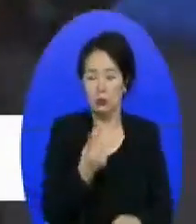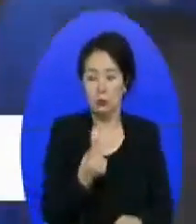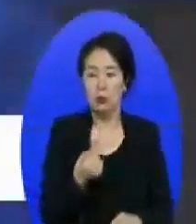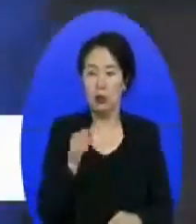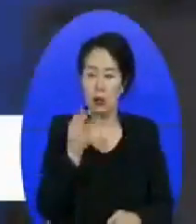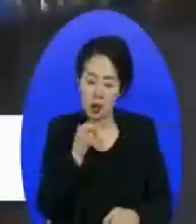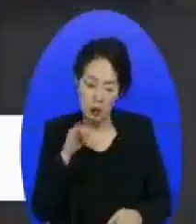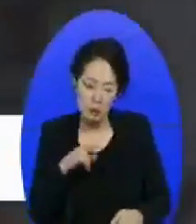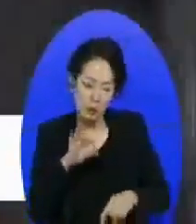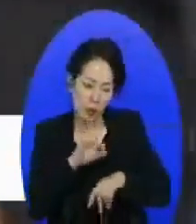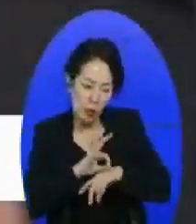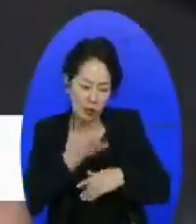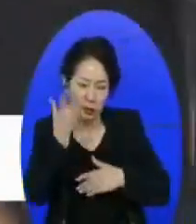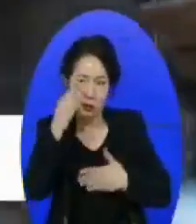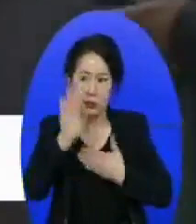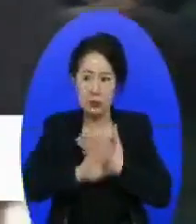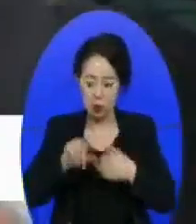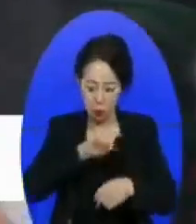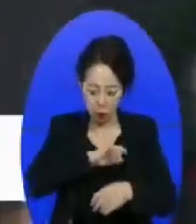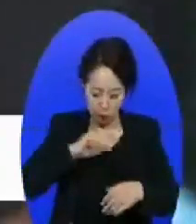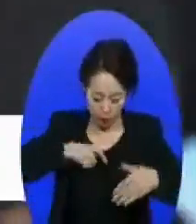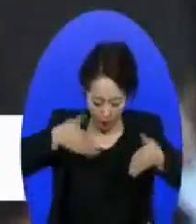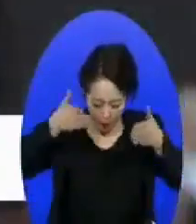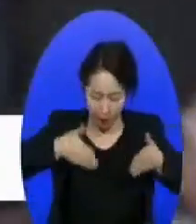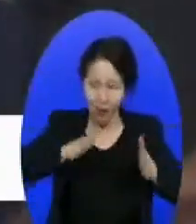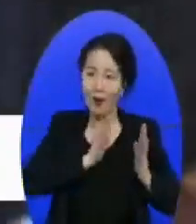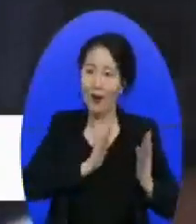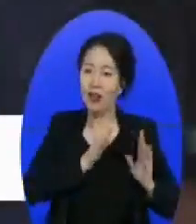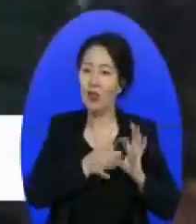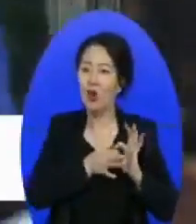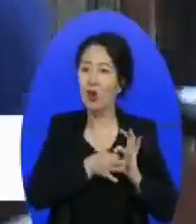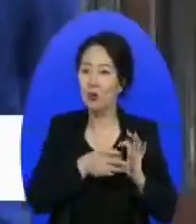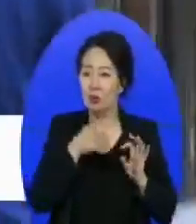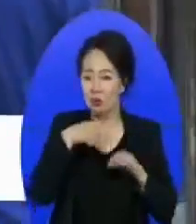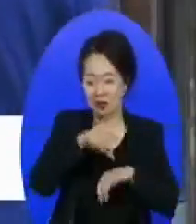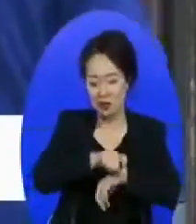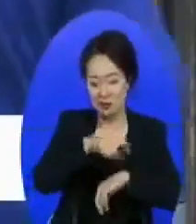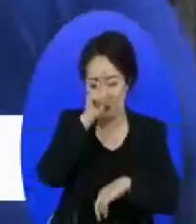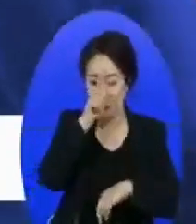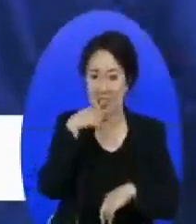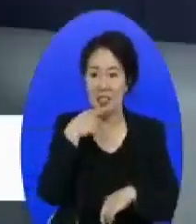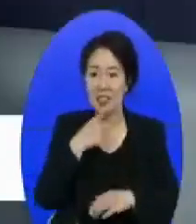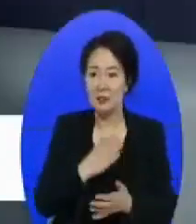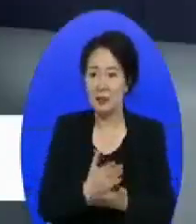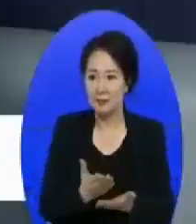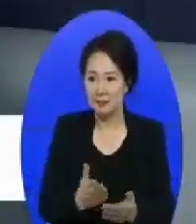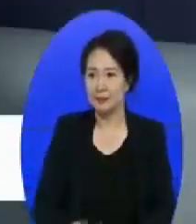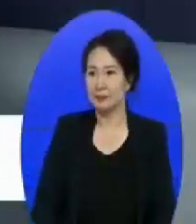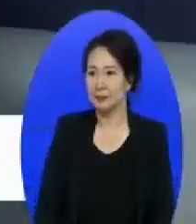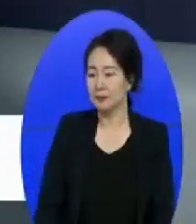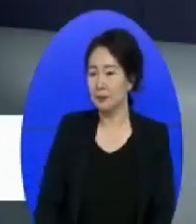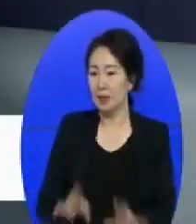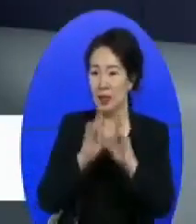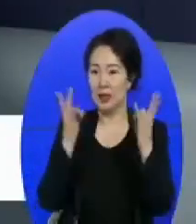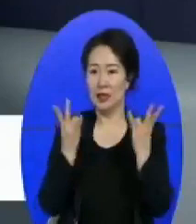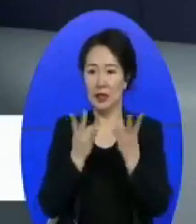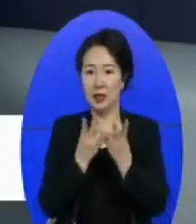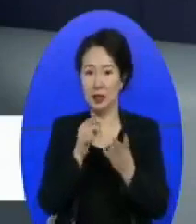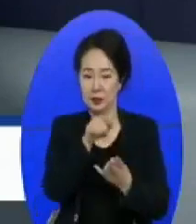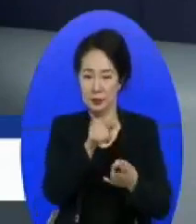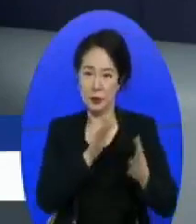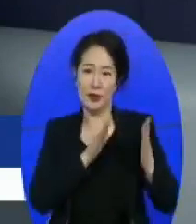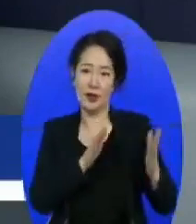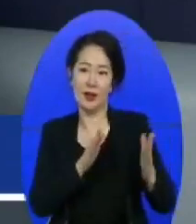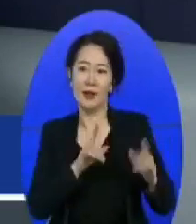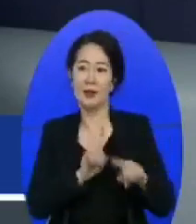Ийм үед халдвараас сэргийлэх нь хувь хүний хандлагаас их хамаарч байгааг эмч мэрэгчлэнүүд хэлж байна. Нийгэмд яаж хандж байгаа тийм ээ, өөрөө